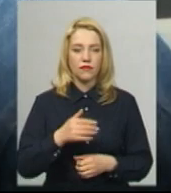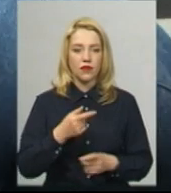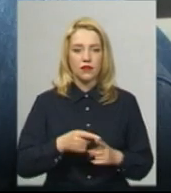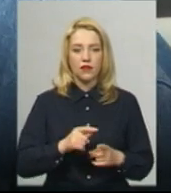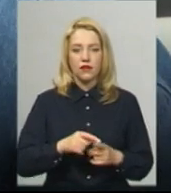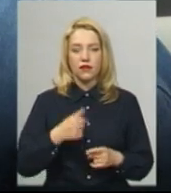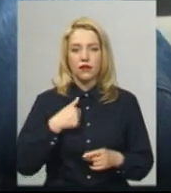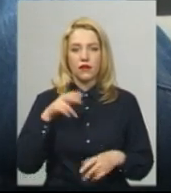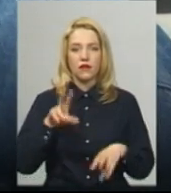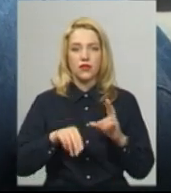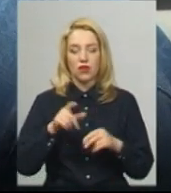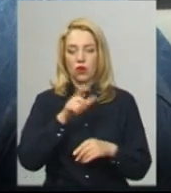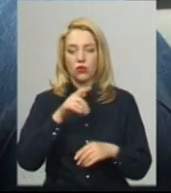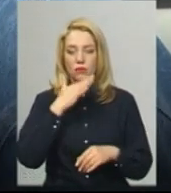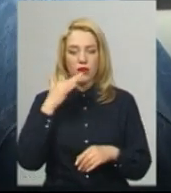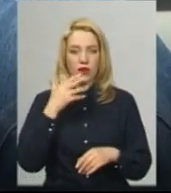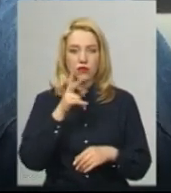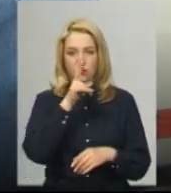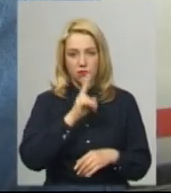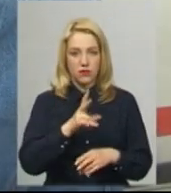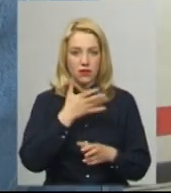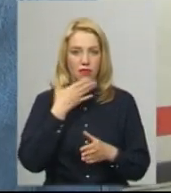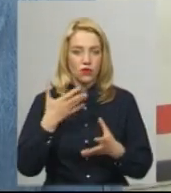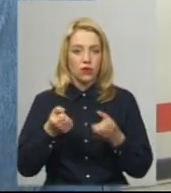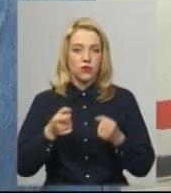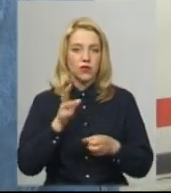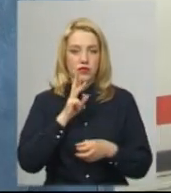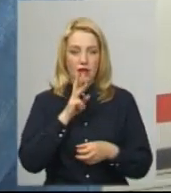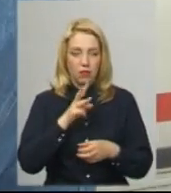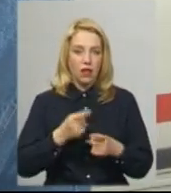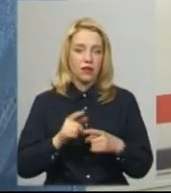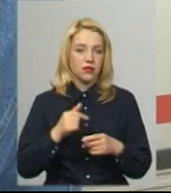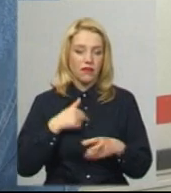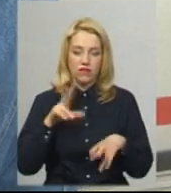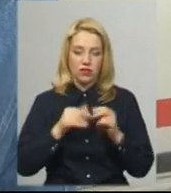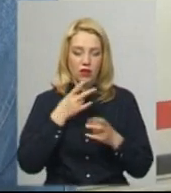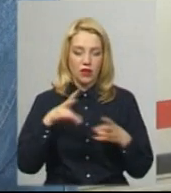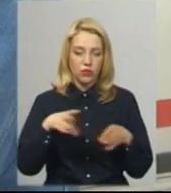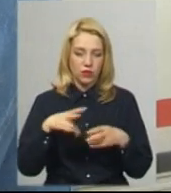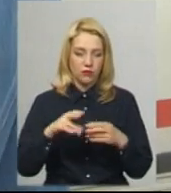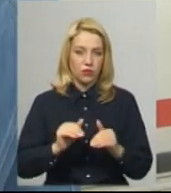Я вважаю так, я що знаю, як газі і не вирішаю. Багато пасажирів? Взагалі нема.